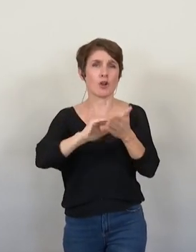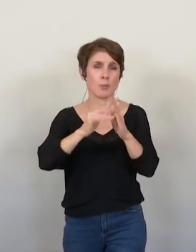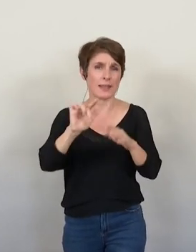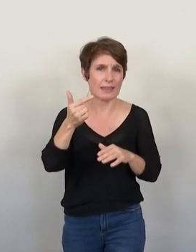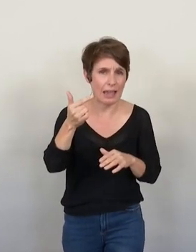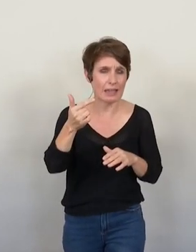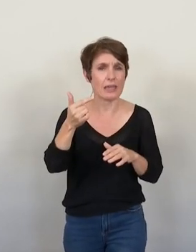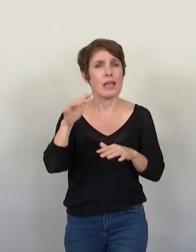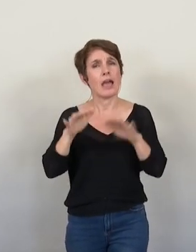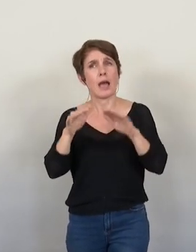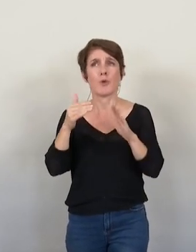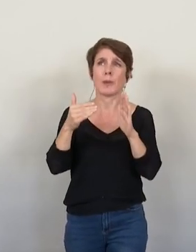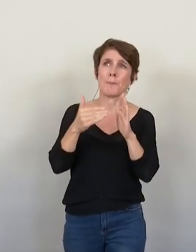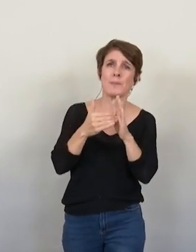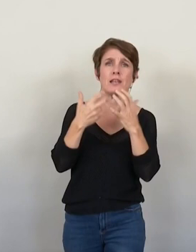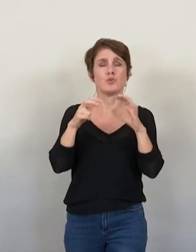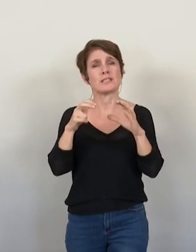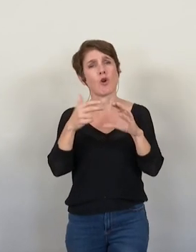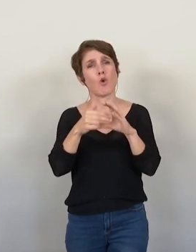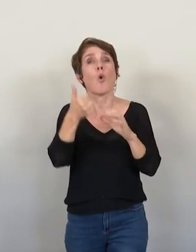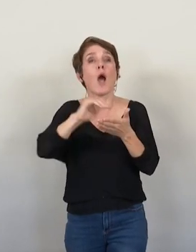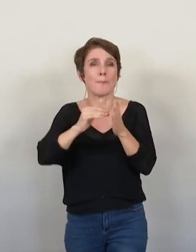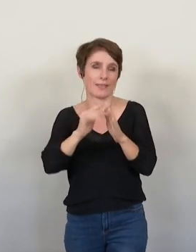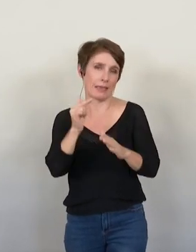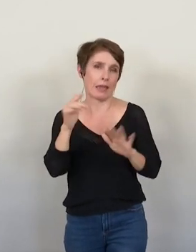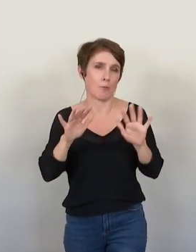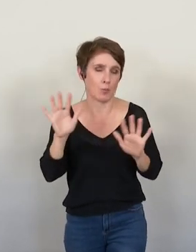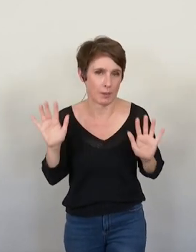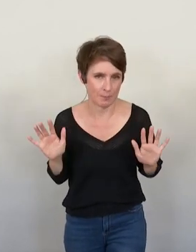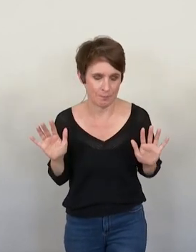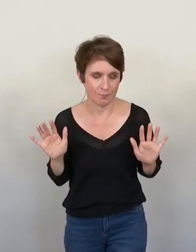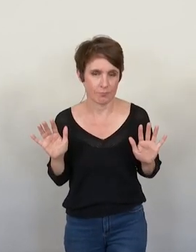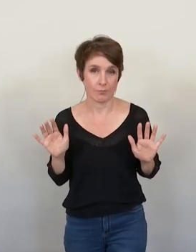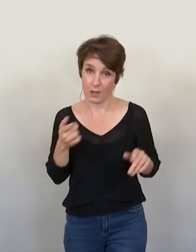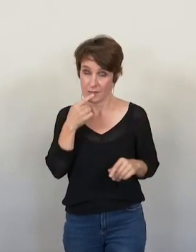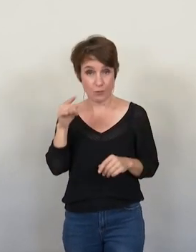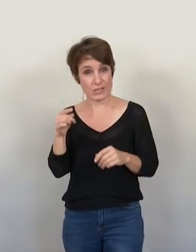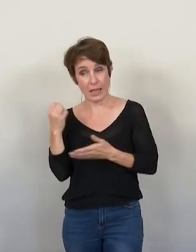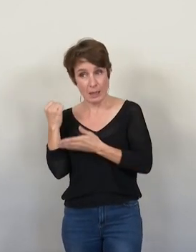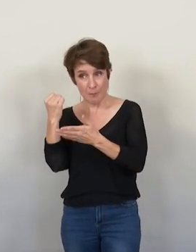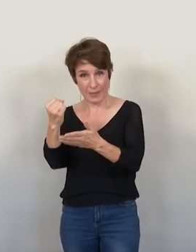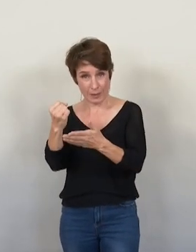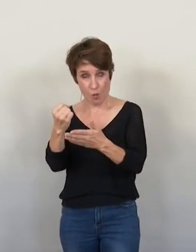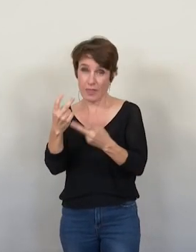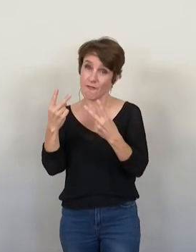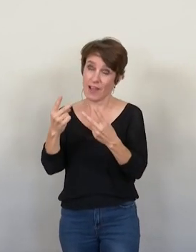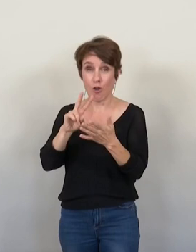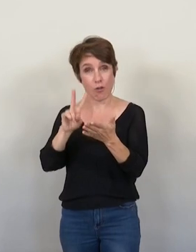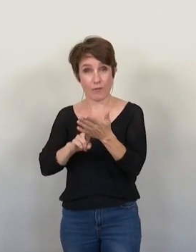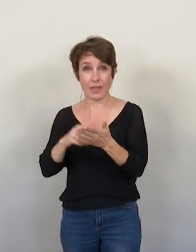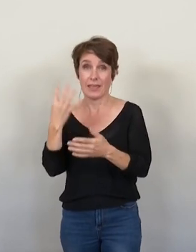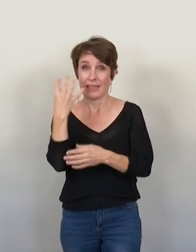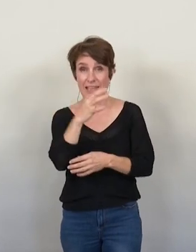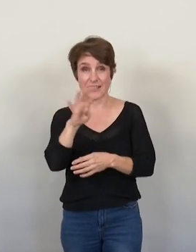18800 1800 € le mère carré globalement le patrimoine de Grenoble habitat peut être évalué à 45 million